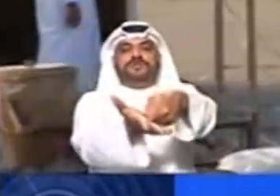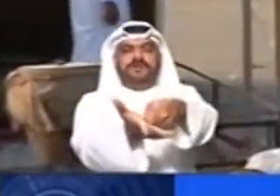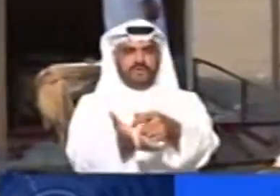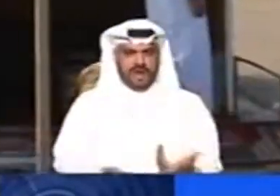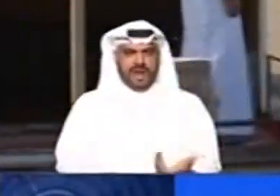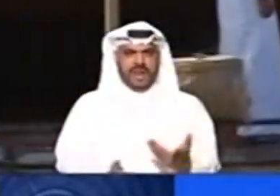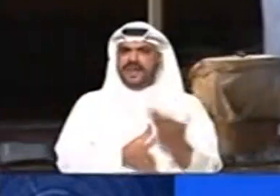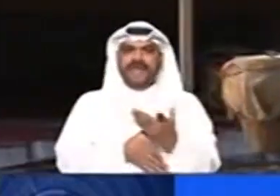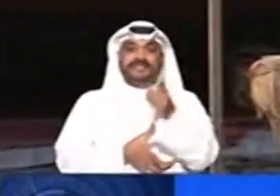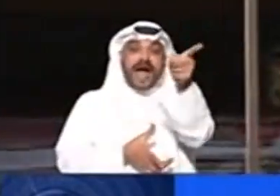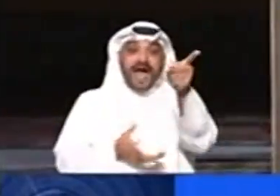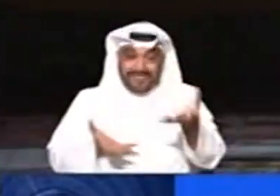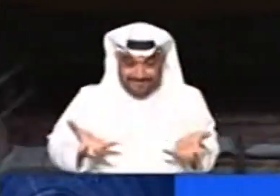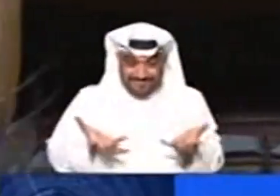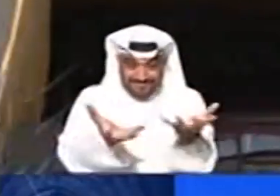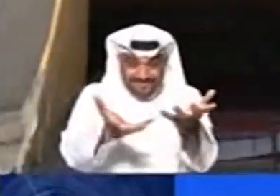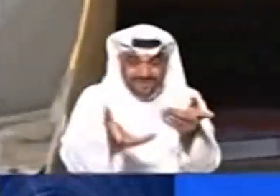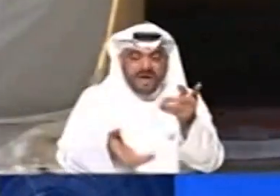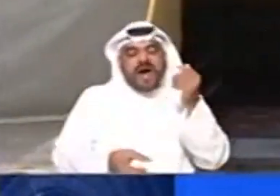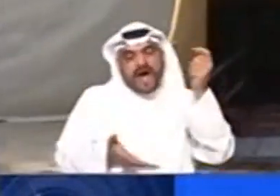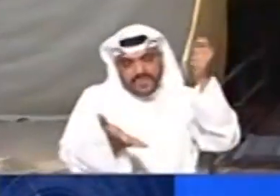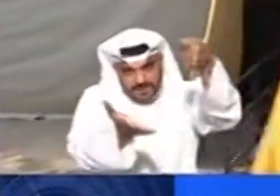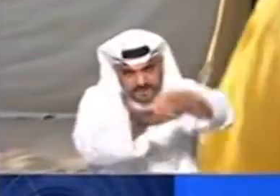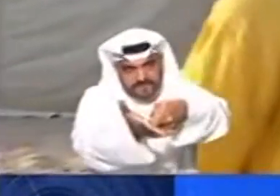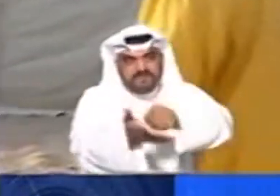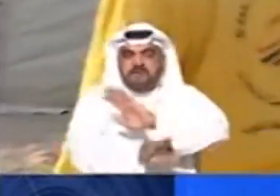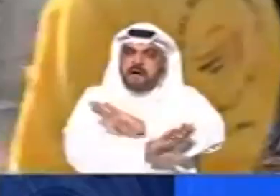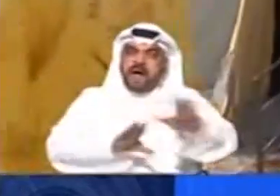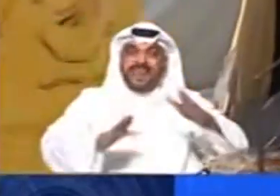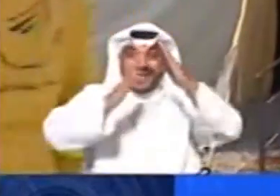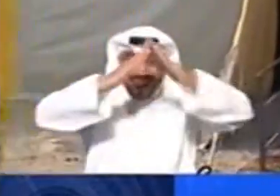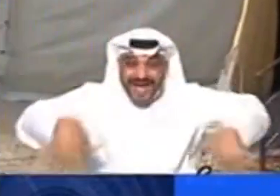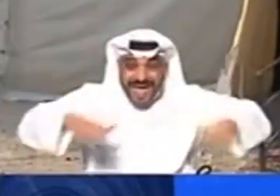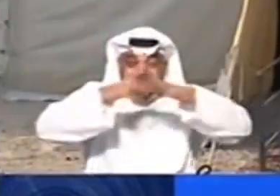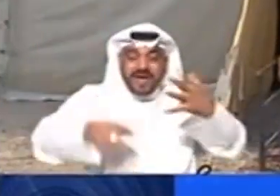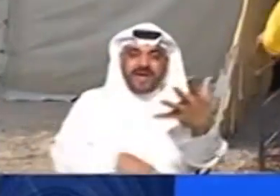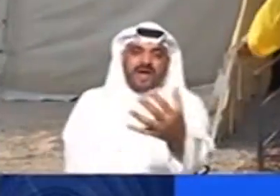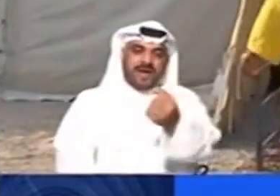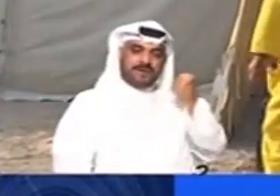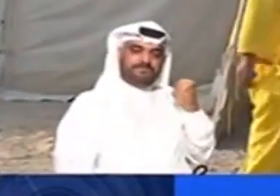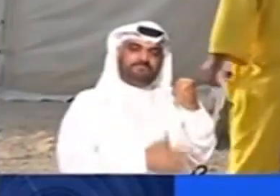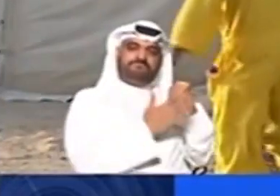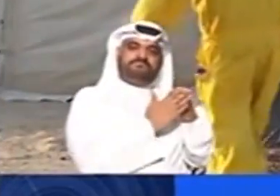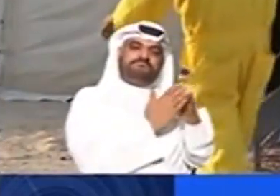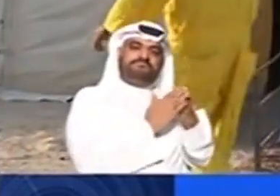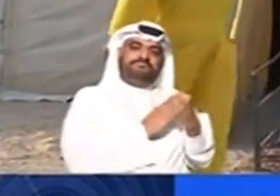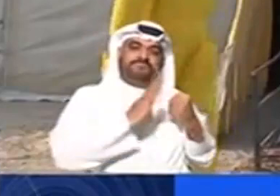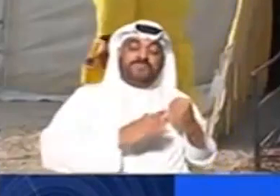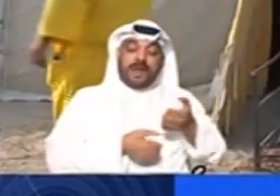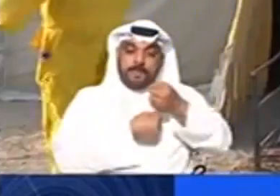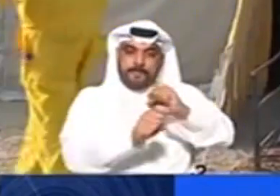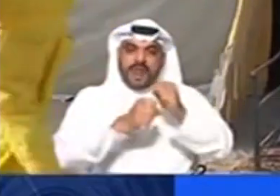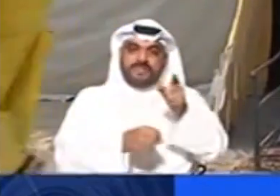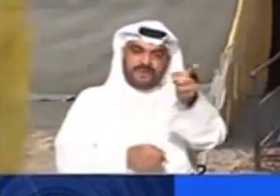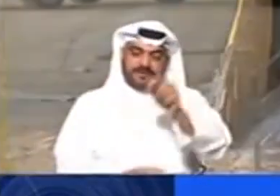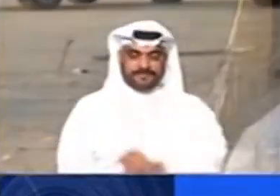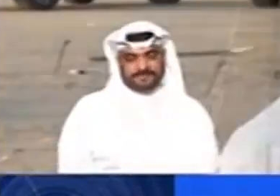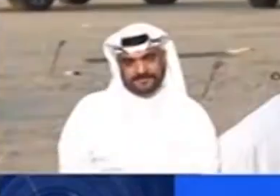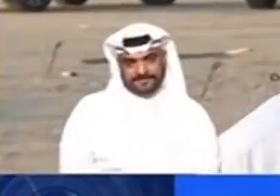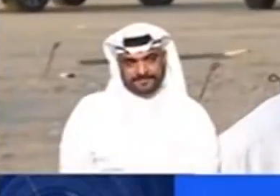الخاصة بالمخيمات وتحويلها لحجز البلدية حتى يتم مراجعة صاحب المخيم